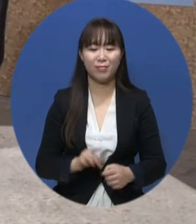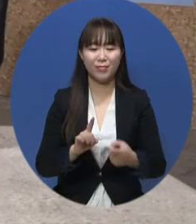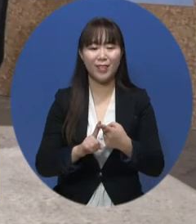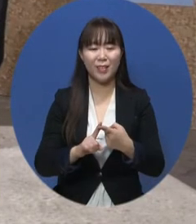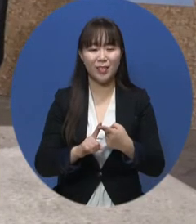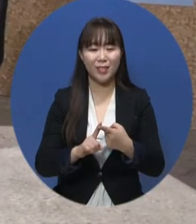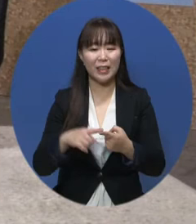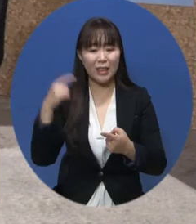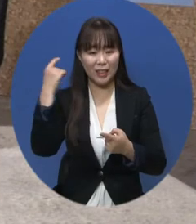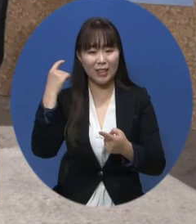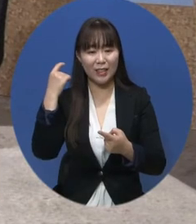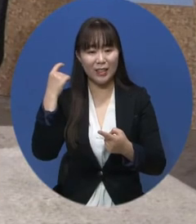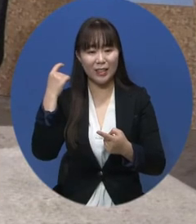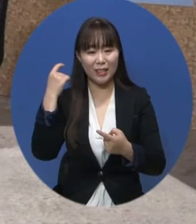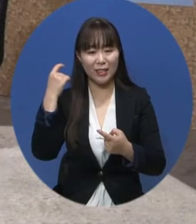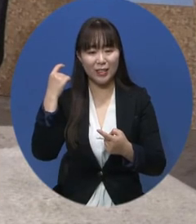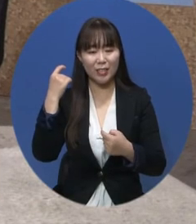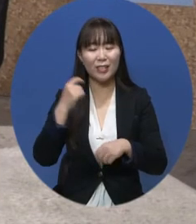듣기는